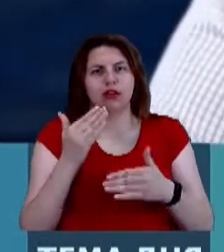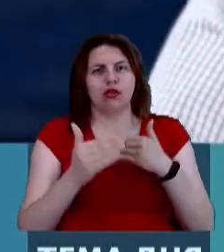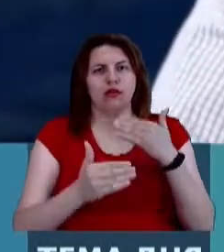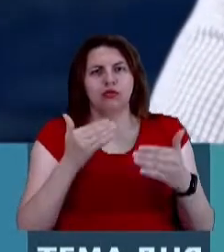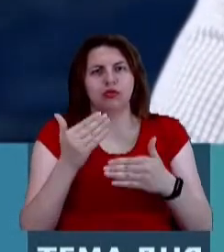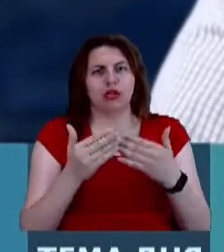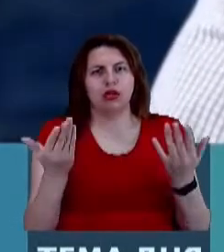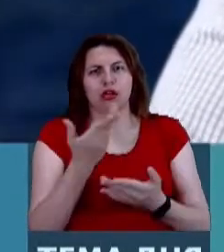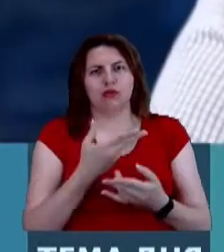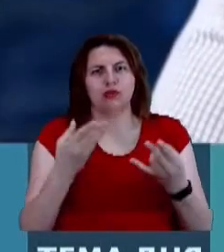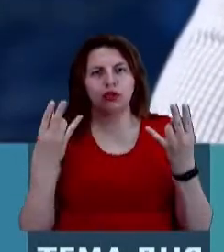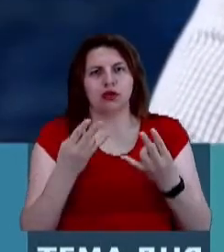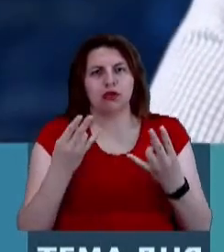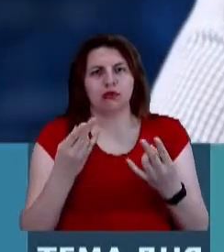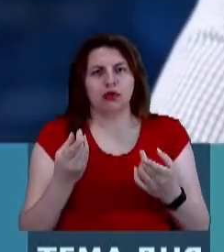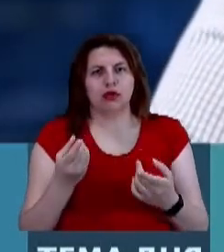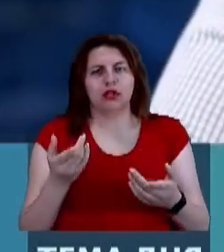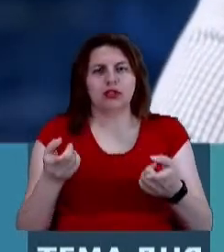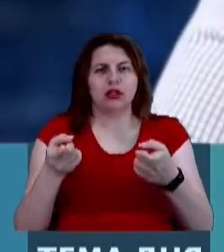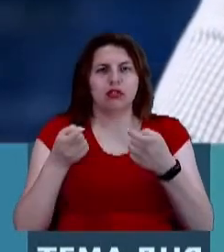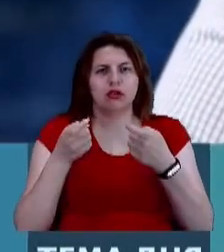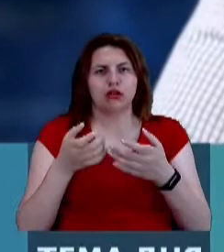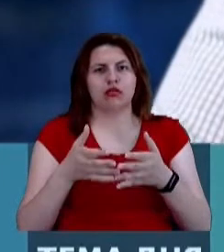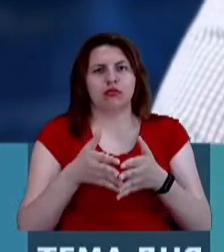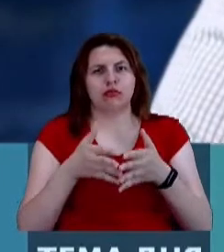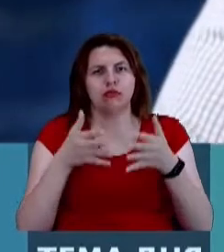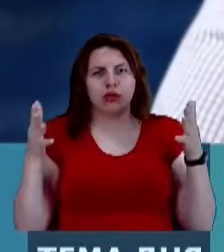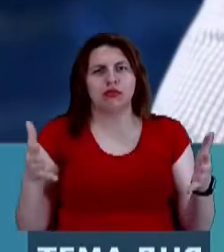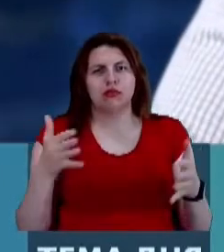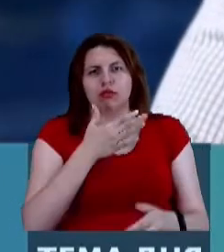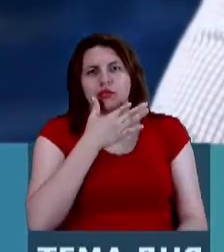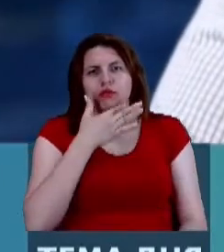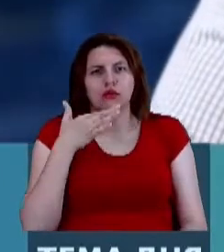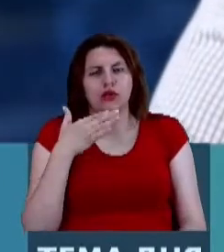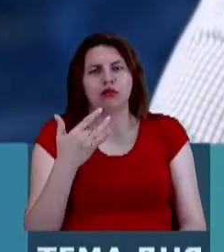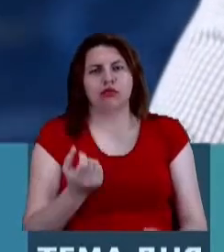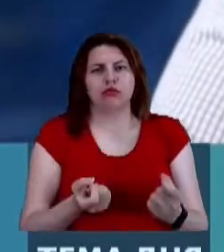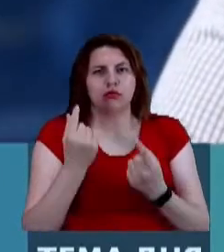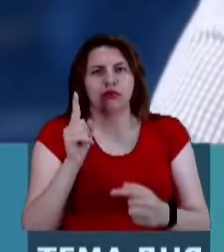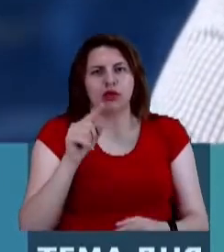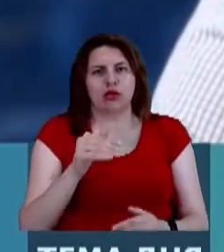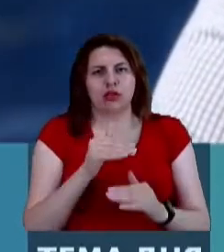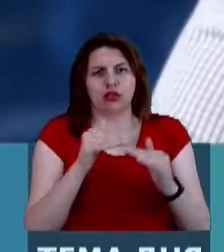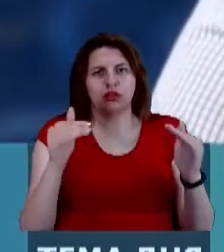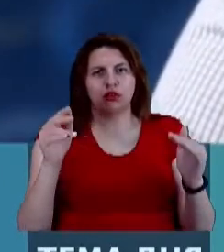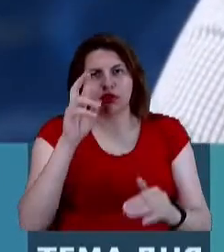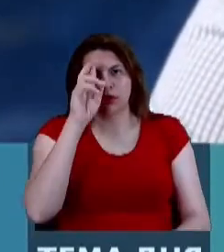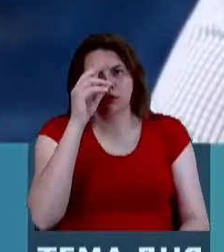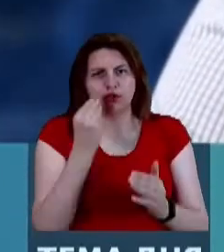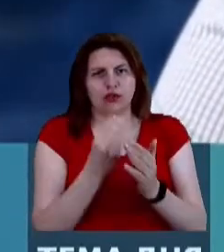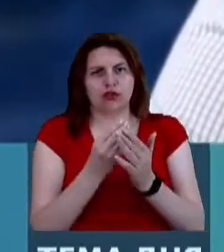треба залучати максимальну кількість джерел, в тому числі і на рівні державного фінансування, для того, щоб ми могли